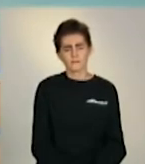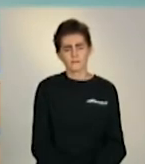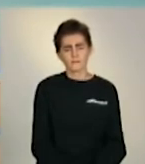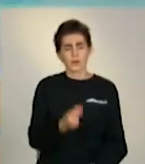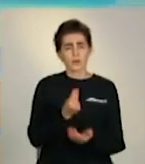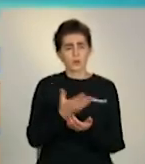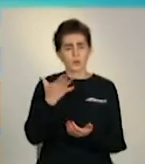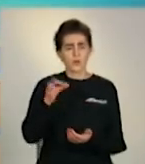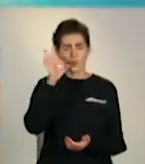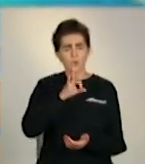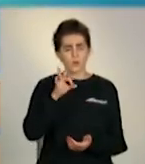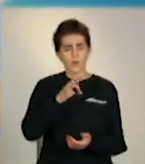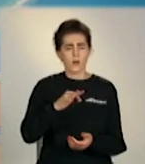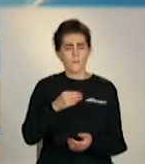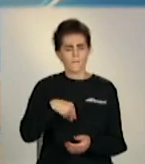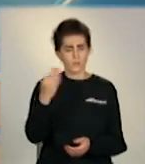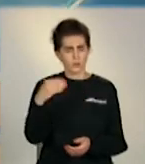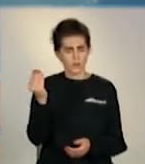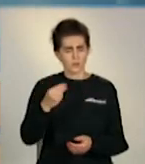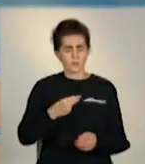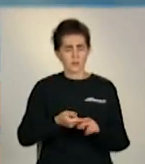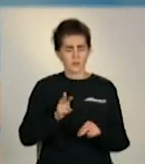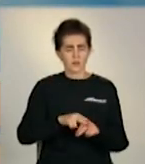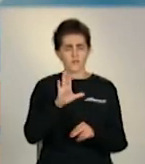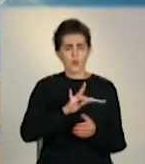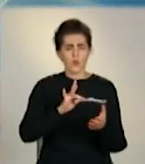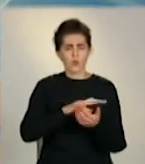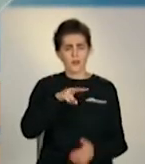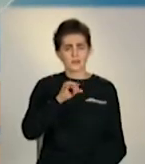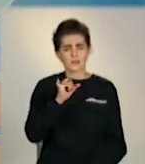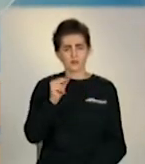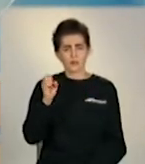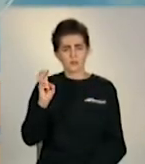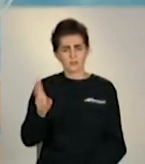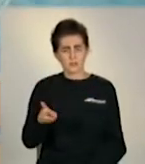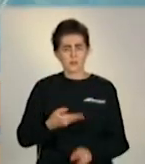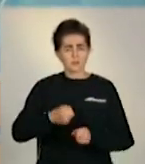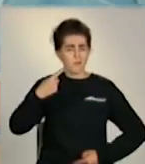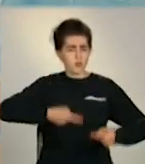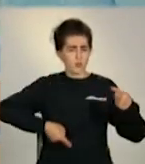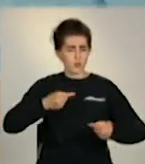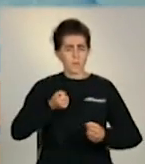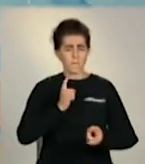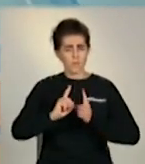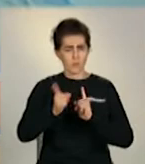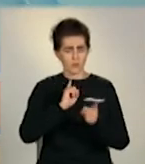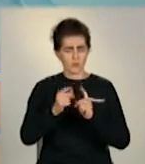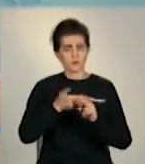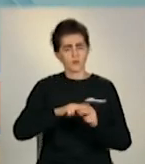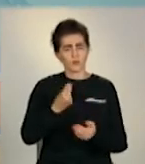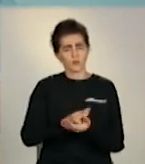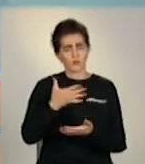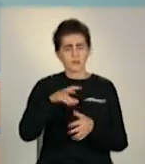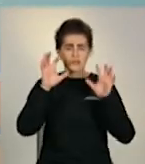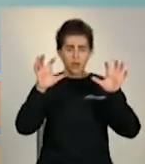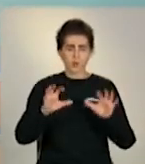Подорожчання проїзду в Лисичанську пасажири і перевізники сперечаються, чи законний новий тариф. Вартість квитка